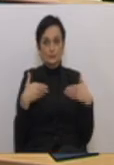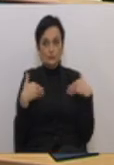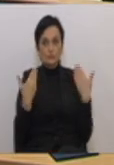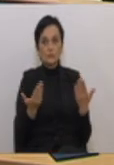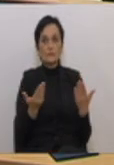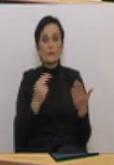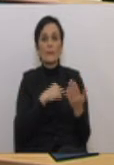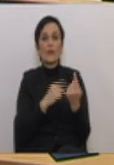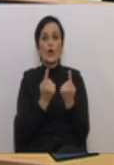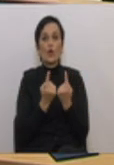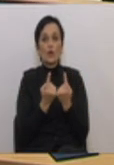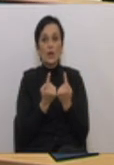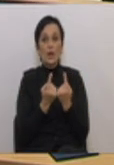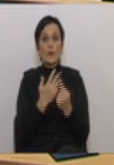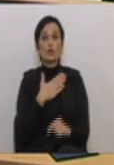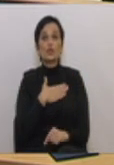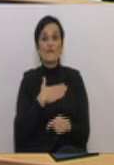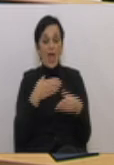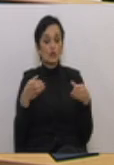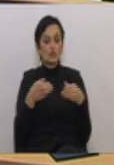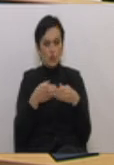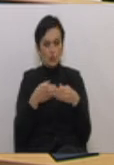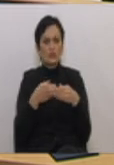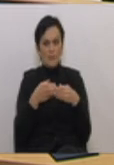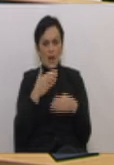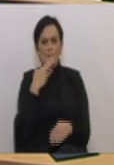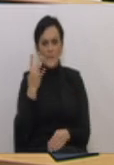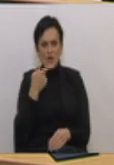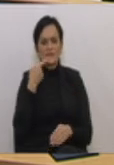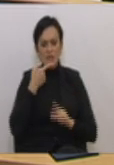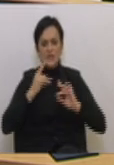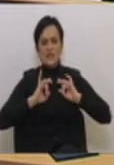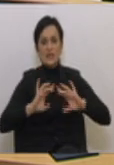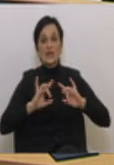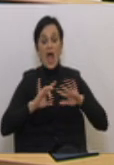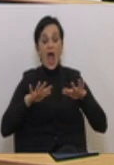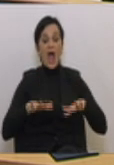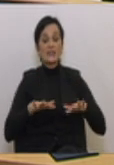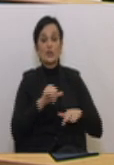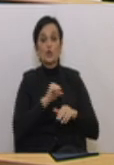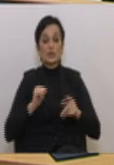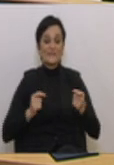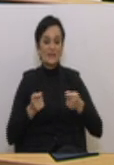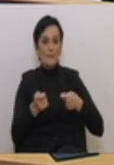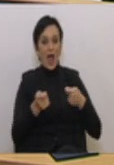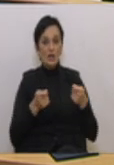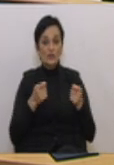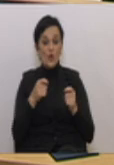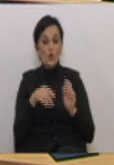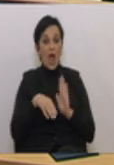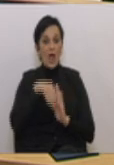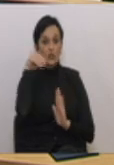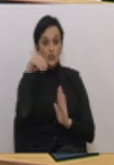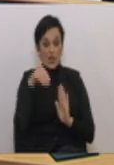მოგესალმებით კოლეგებო ჩვენმა გუნდმა არაერთხელ განაცხადა რომ ადგილობრივი თვითმართველობის არჩევნები